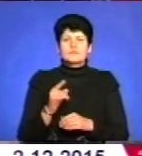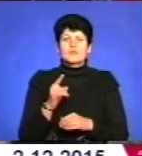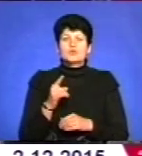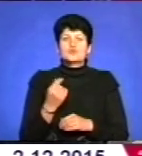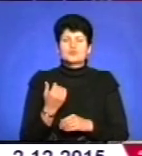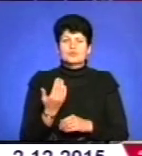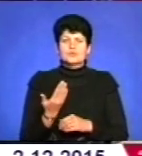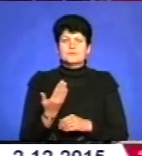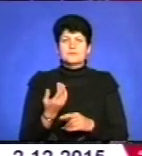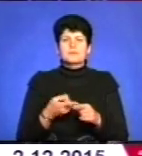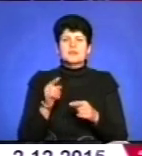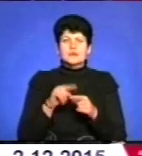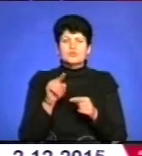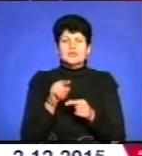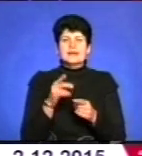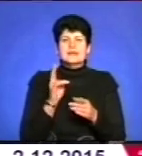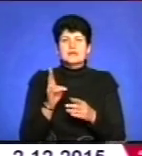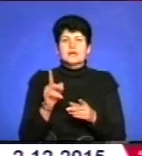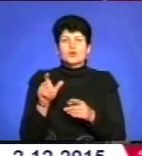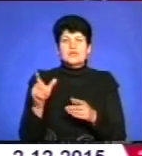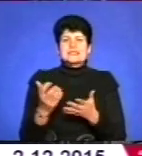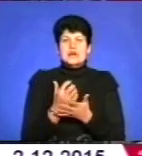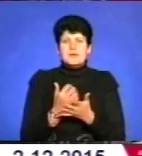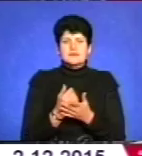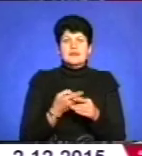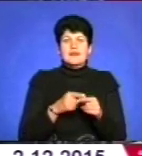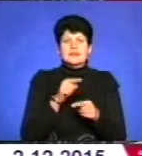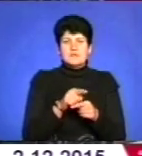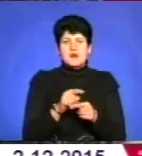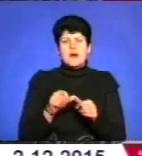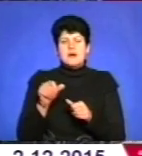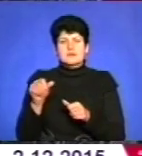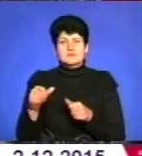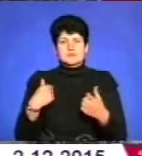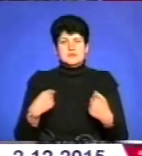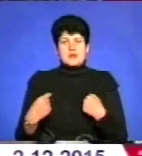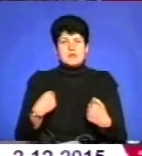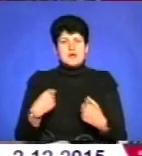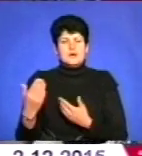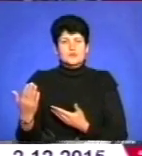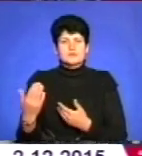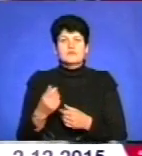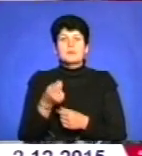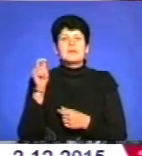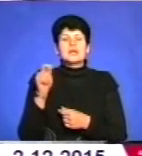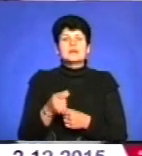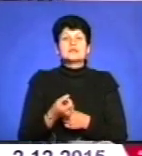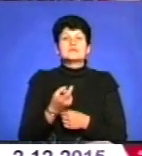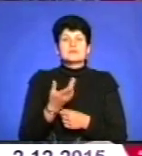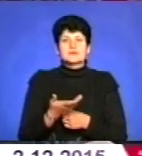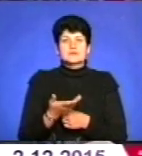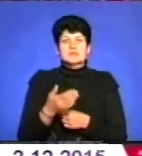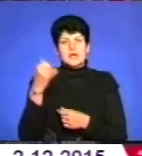вашу думку, це не так? Тому що деякі люди заробляють на цьому, а деякі люди страдають. Ви приїхали звідки? До нашого